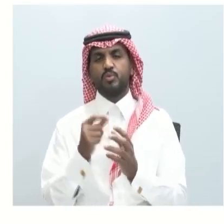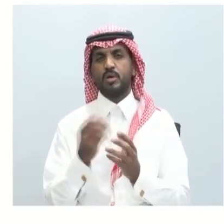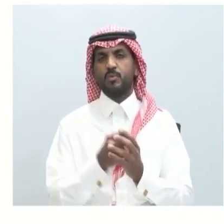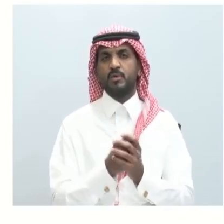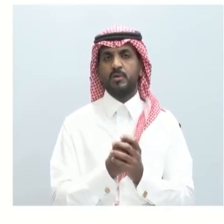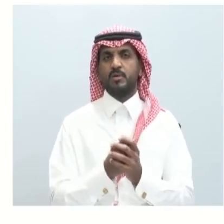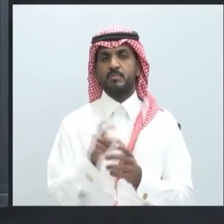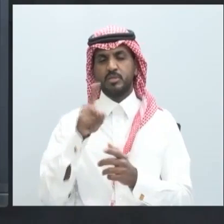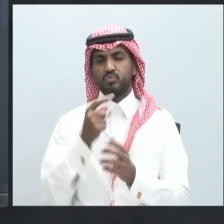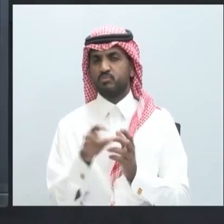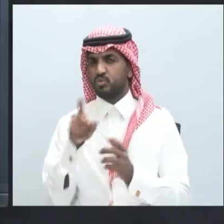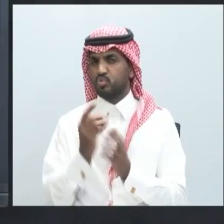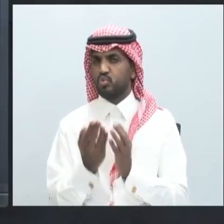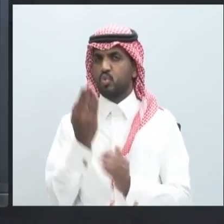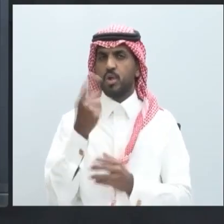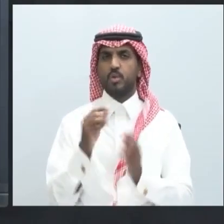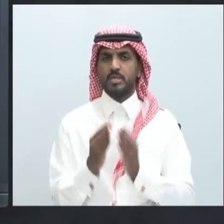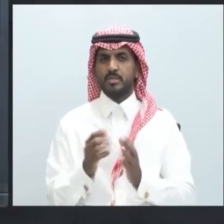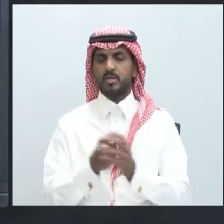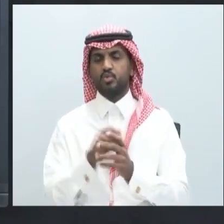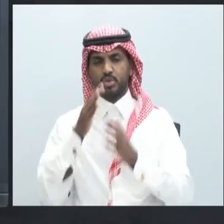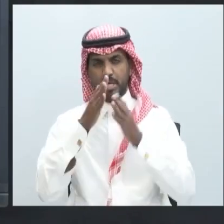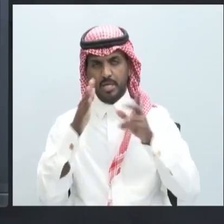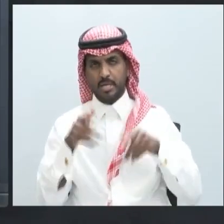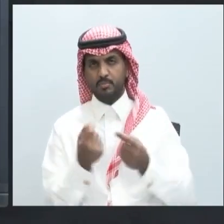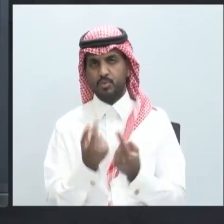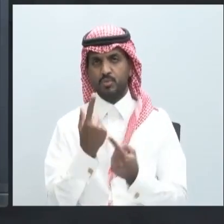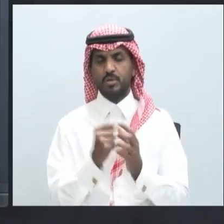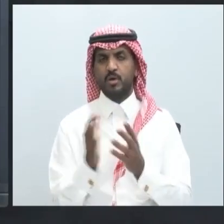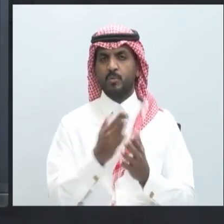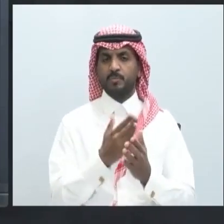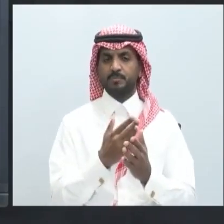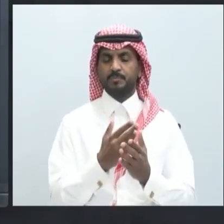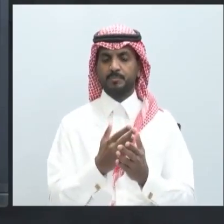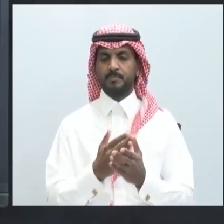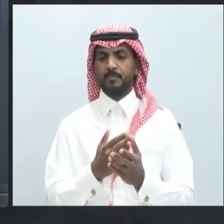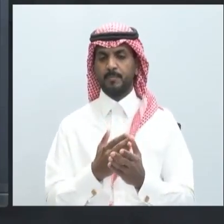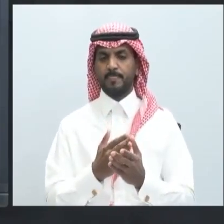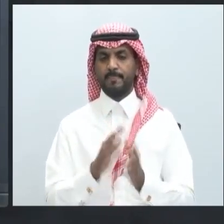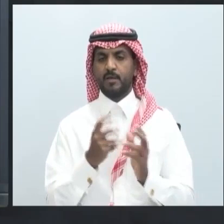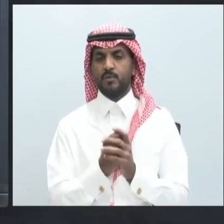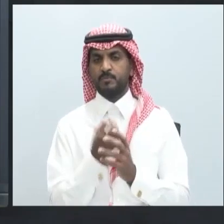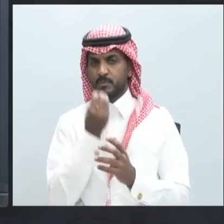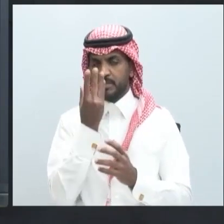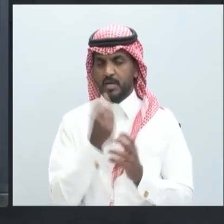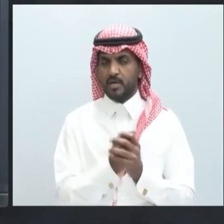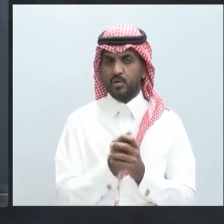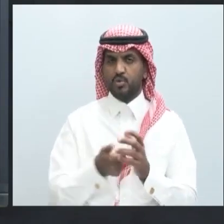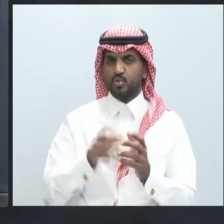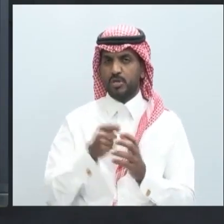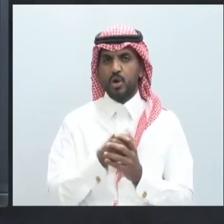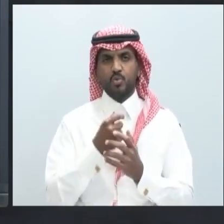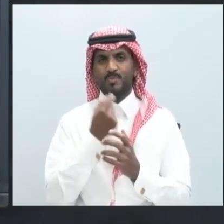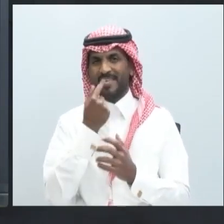في مساله الطول والقصر تختلف مثلا في شكل هذه البذور تختلف مثلا في كونها الازهار ارجوانيه والازهار